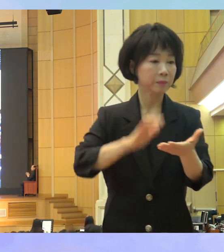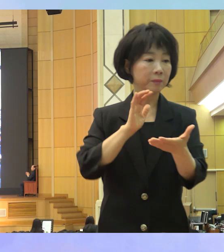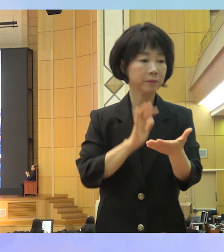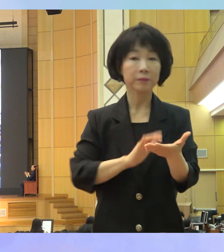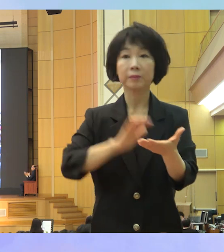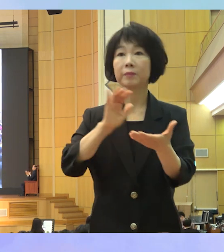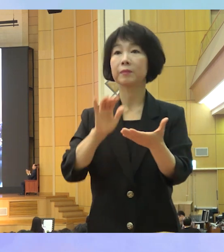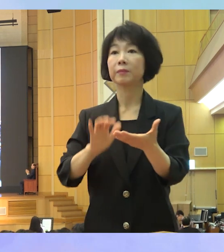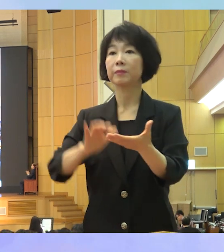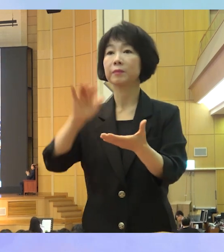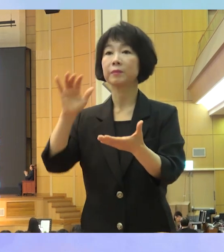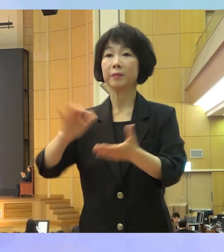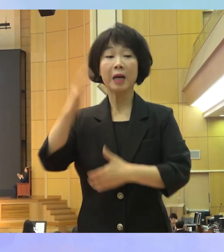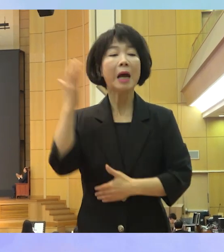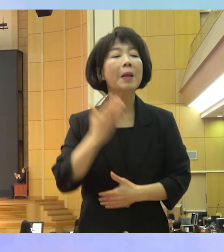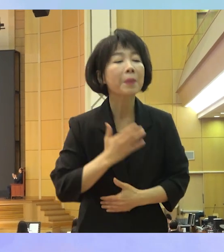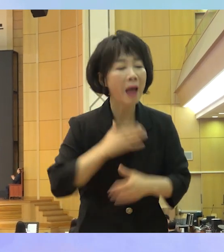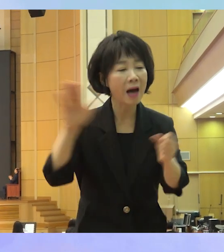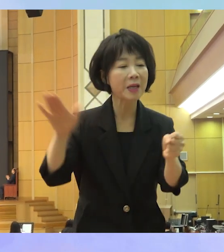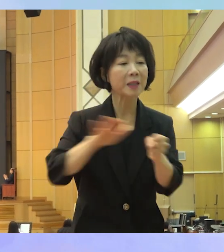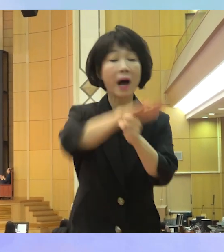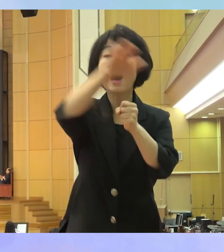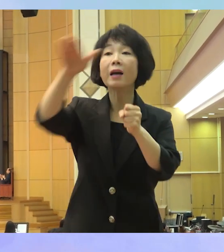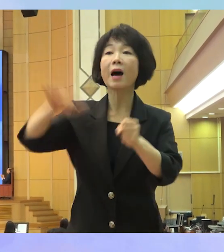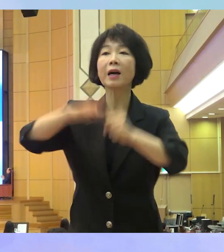나의 사랑하는